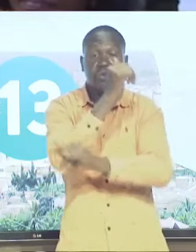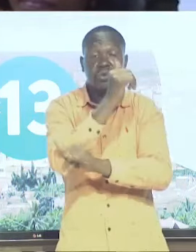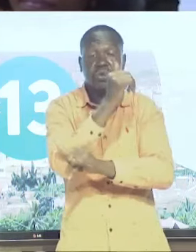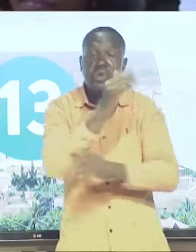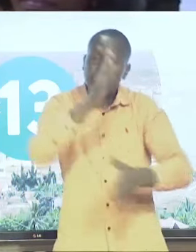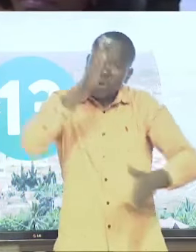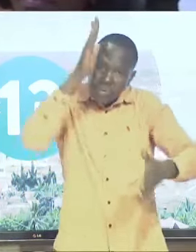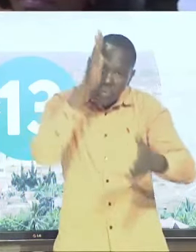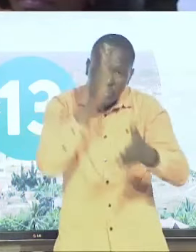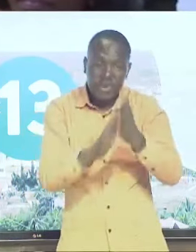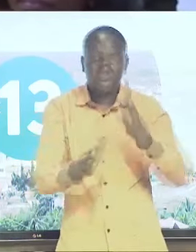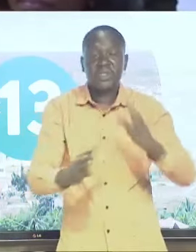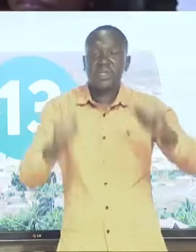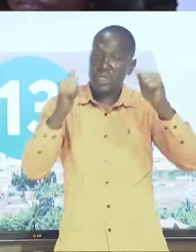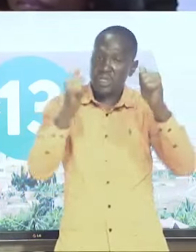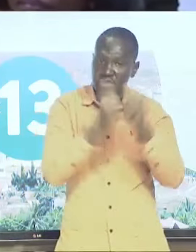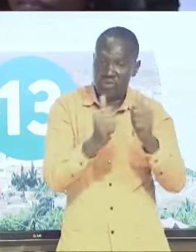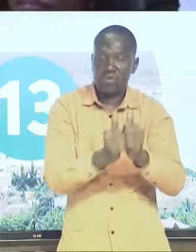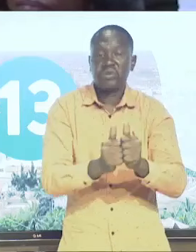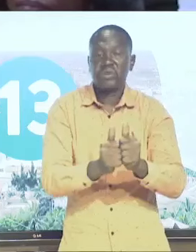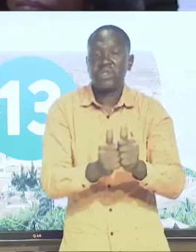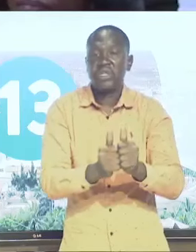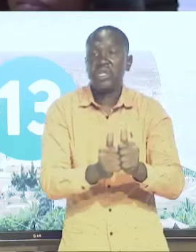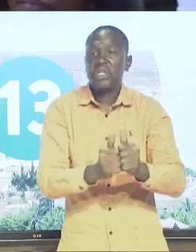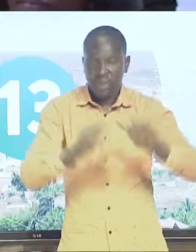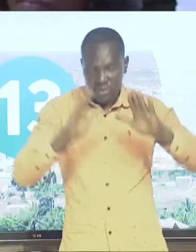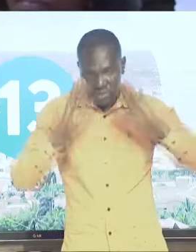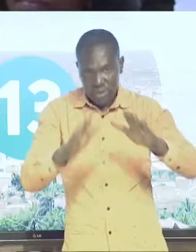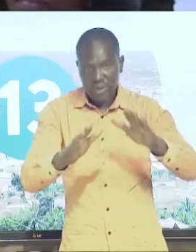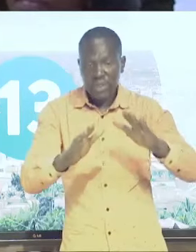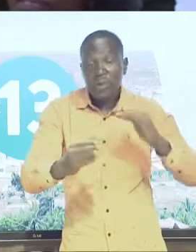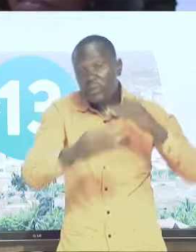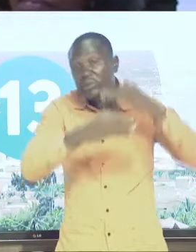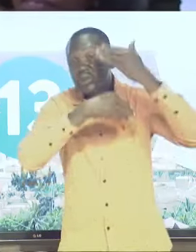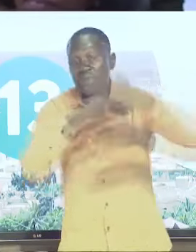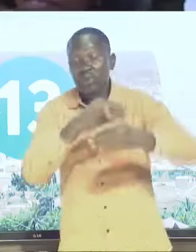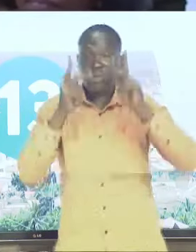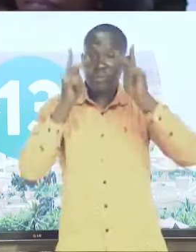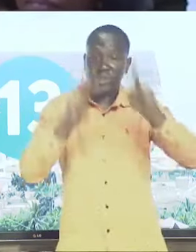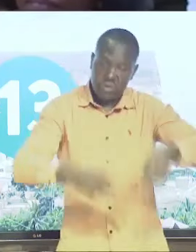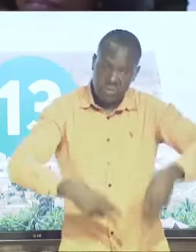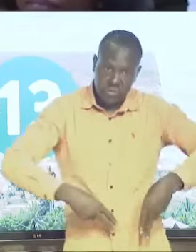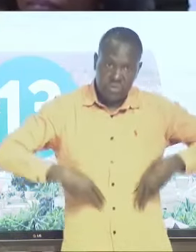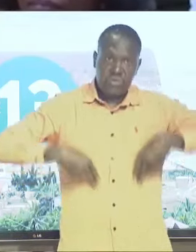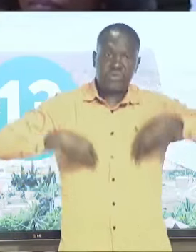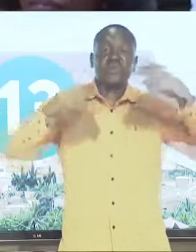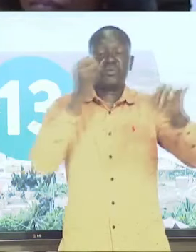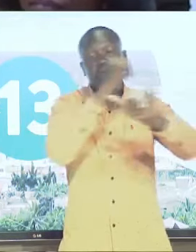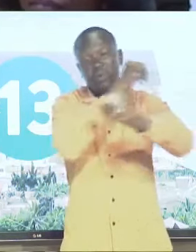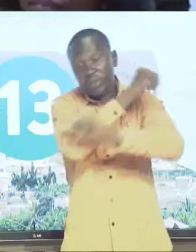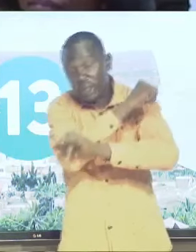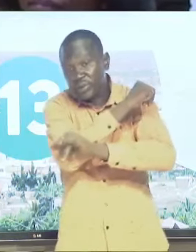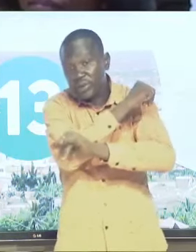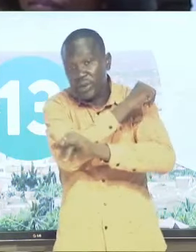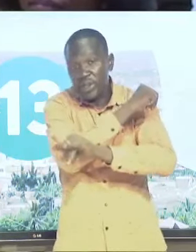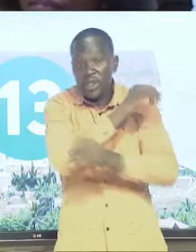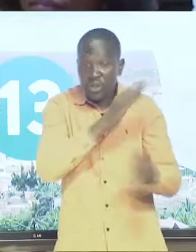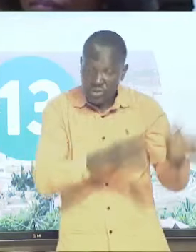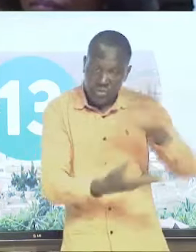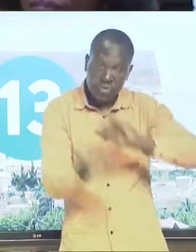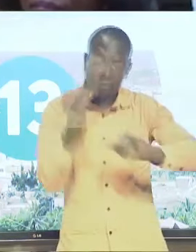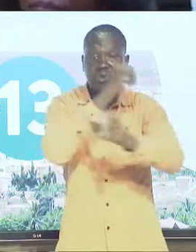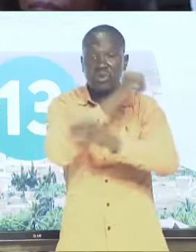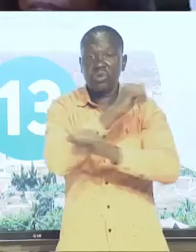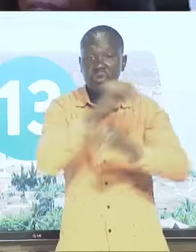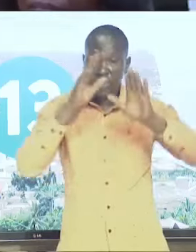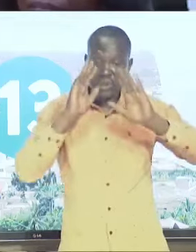partir avec la conviction de laisser derrière eux des gens qui vivent pour la patrie. Parce que s'ils sont morts pour la patrie, laissant